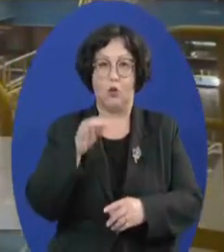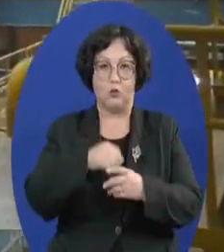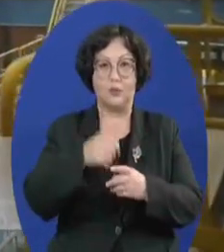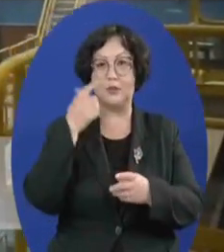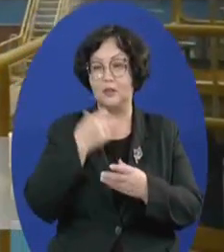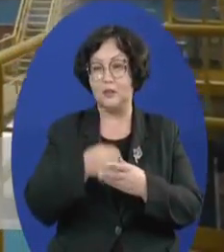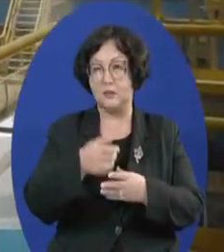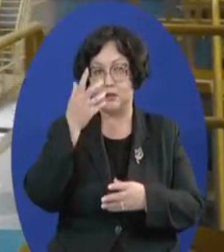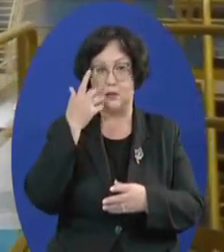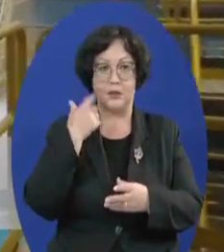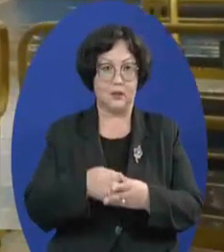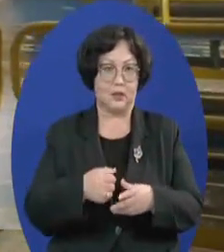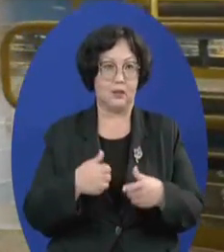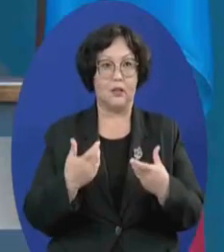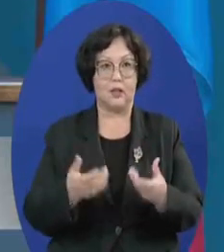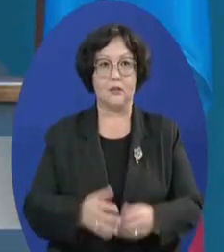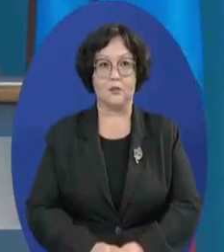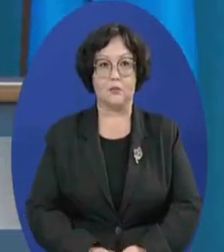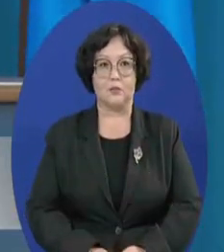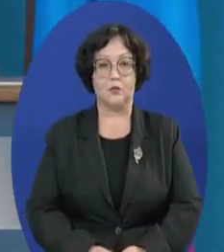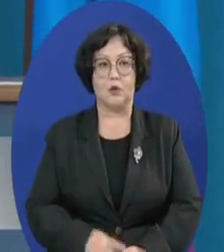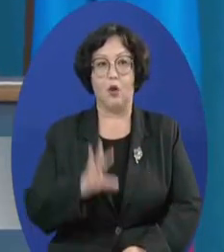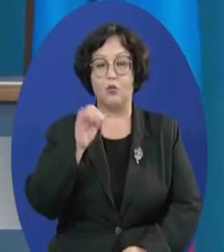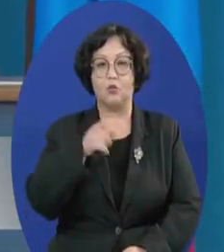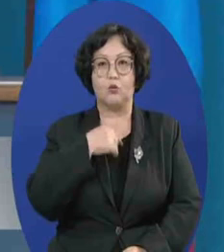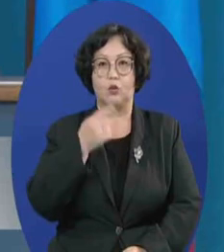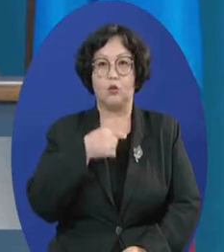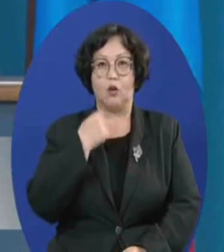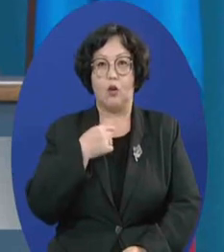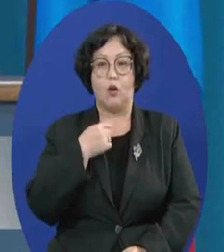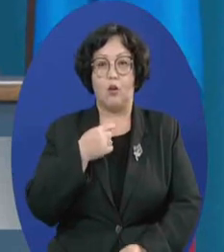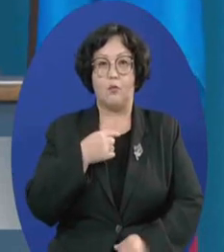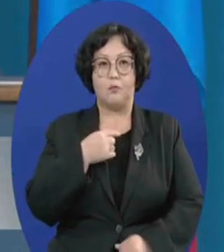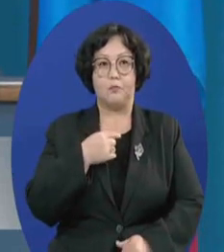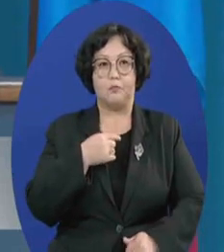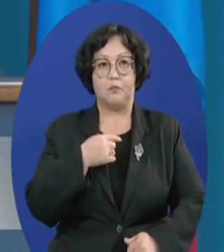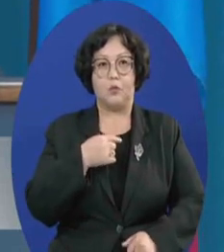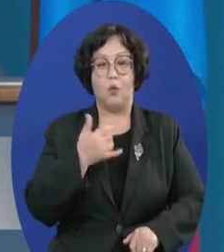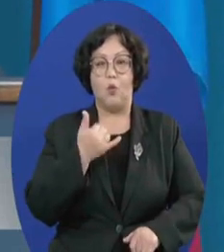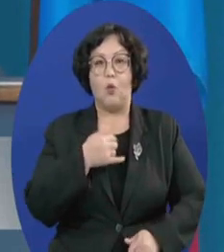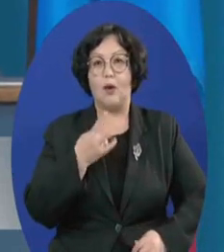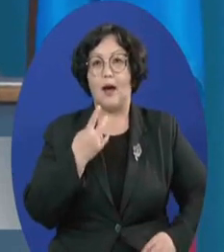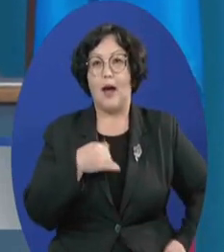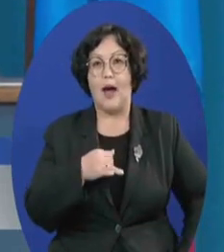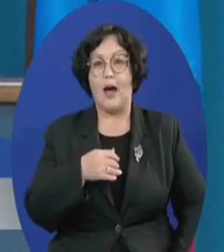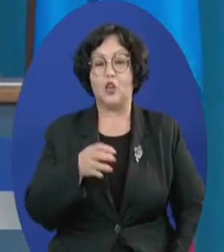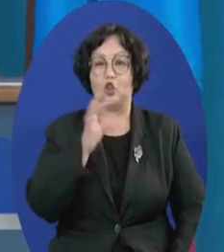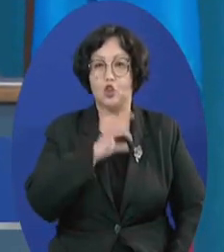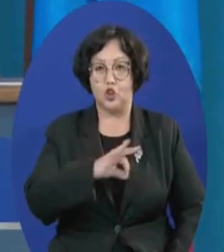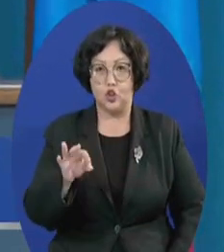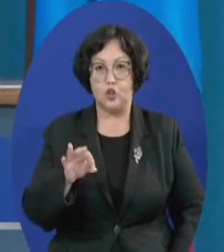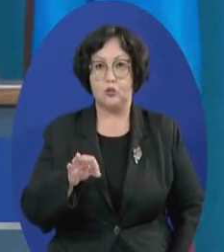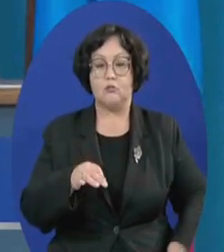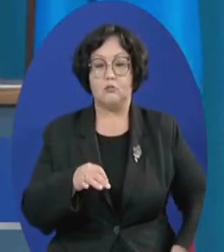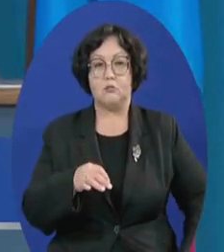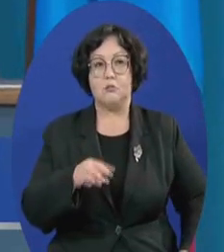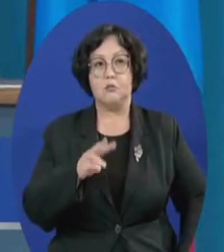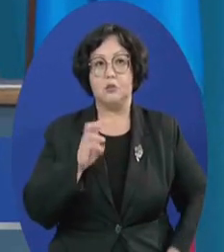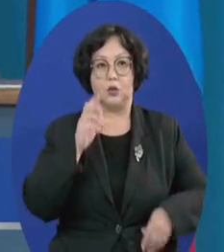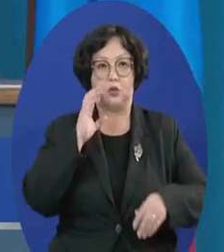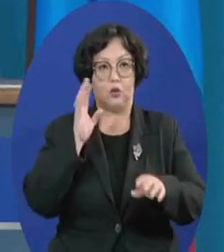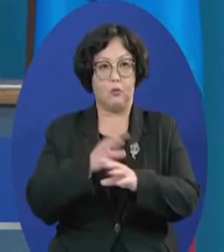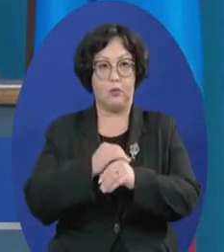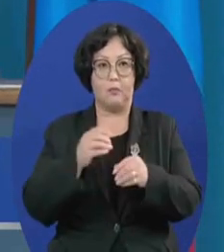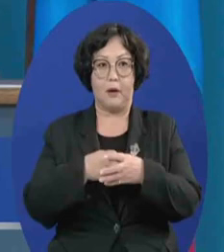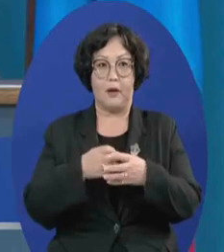саналыгч засгийн газарт гаргасан байна. Оюут толгой одоо уурхайг төслийг төслийн